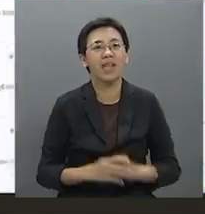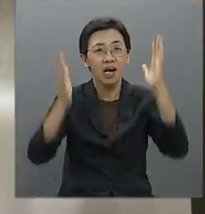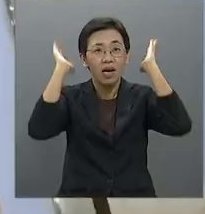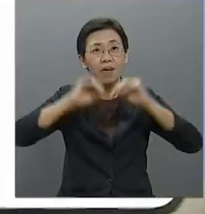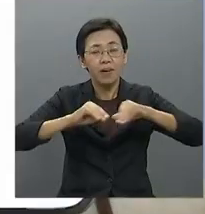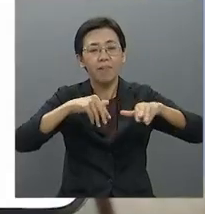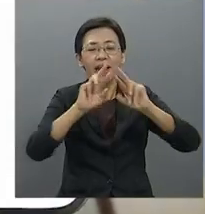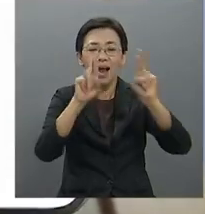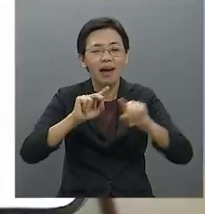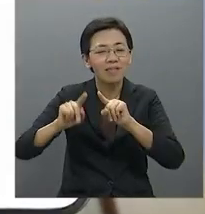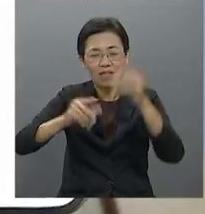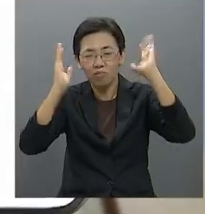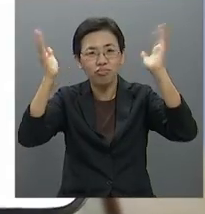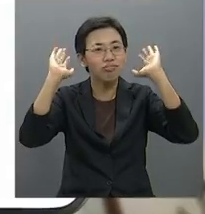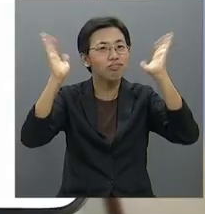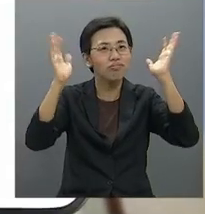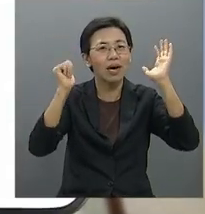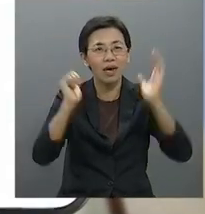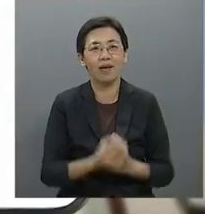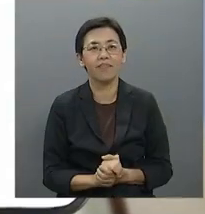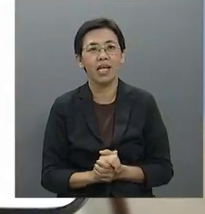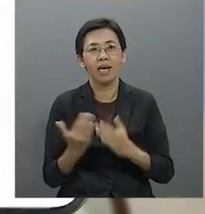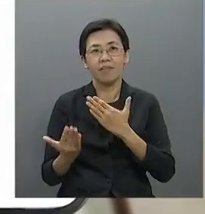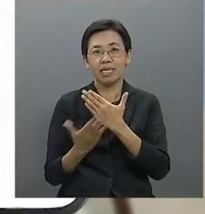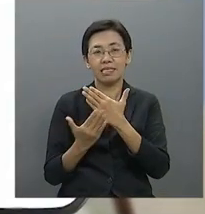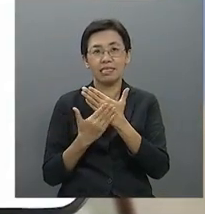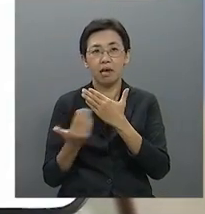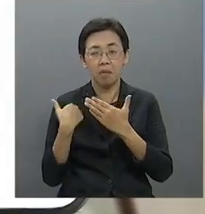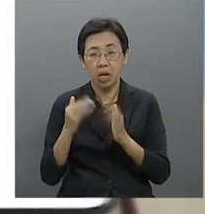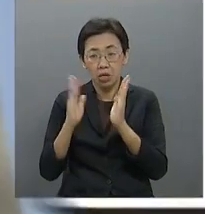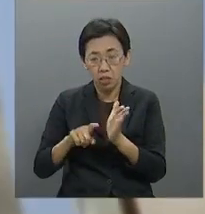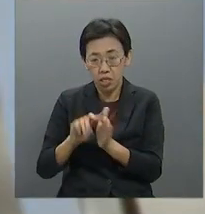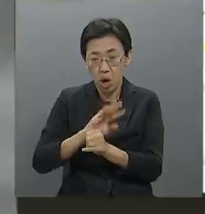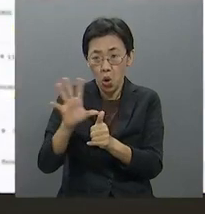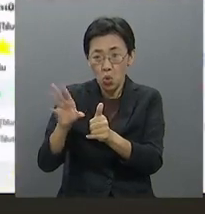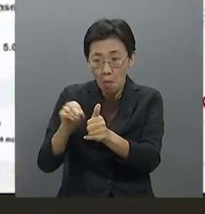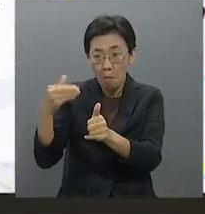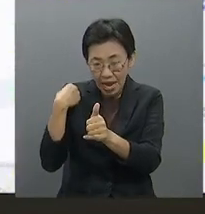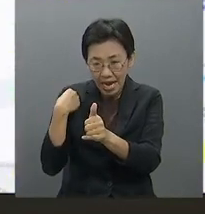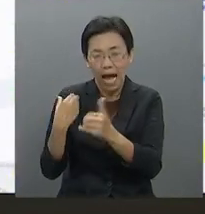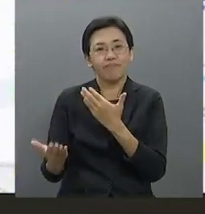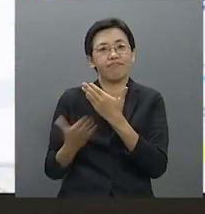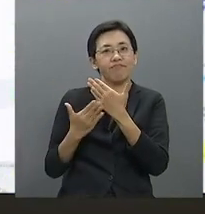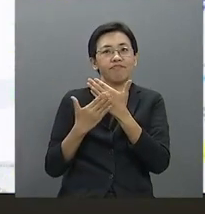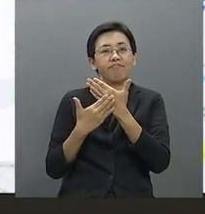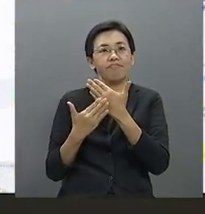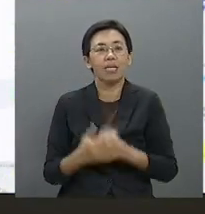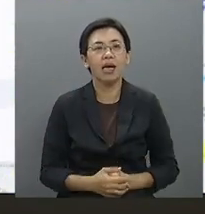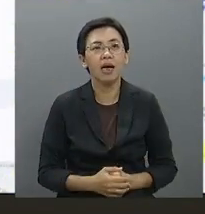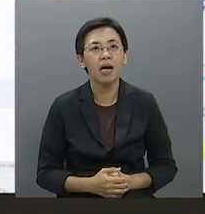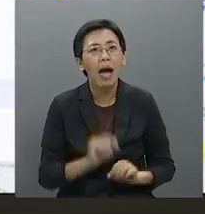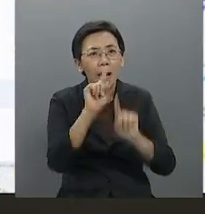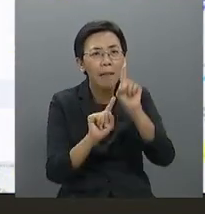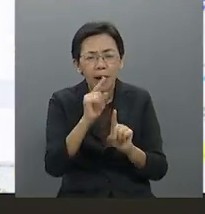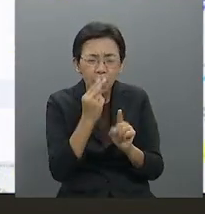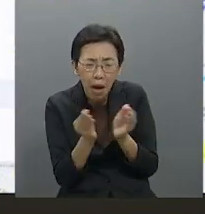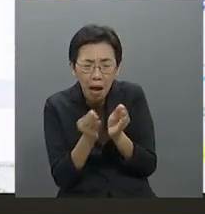มขึ้นได้รัการแจ้งเตื่อนเมอพบผู้ติดเชือที่เคยมาใช้บริการดูข้มูลคะแนนประเมินจากผู้มาใช้